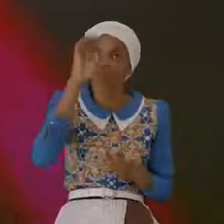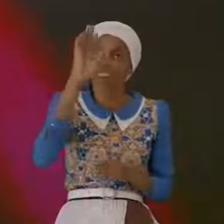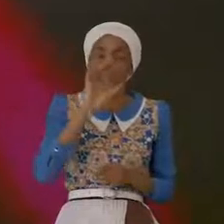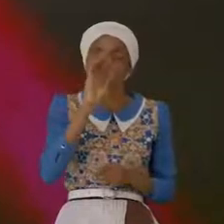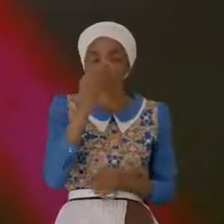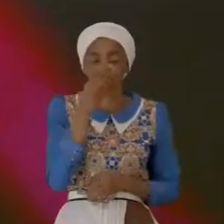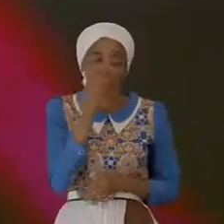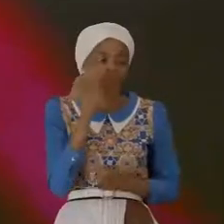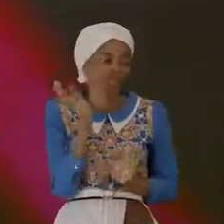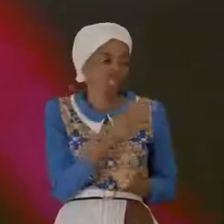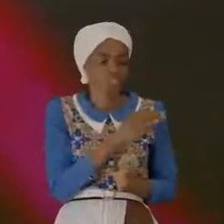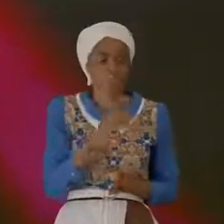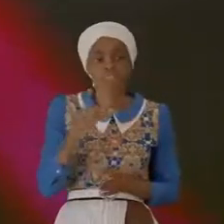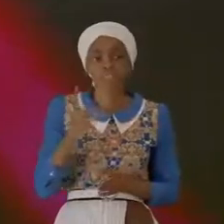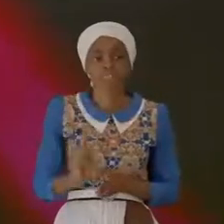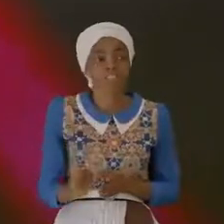croix,